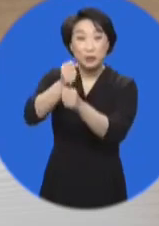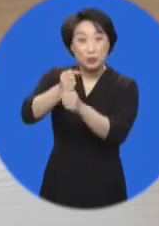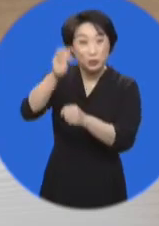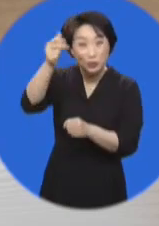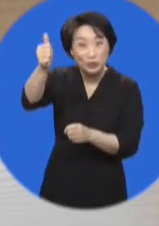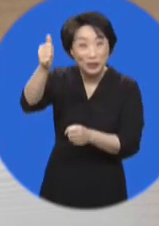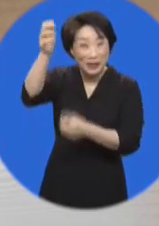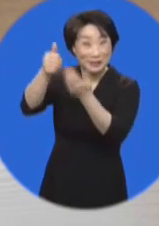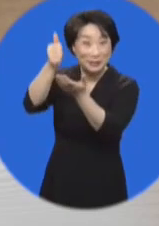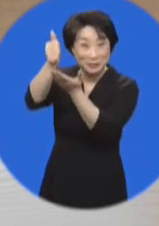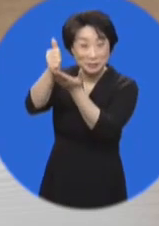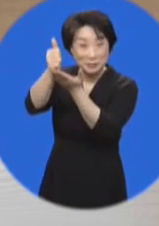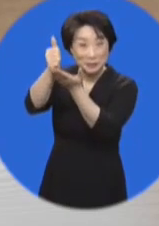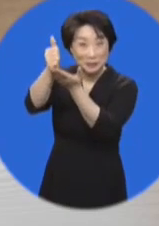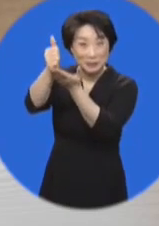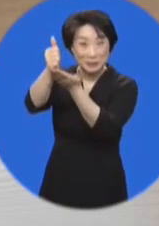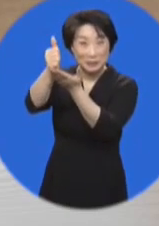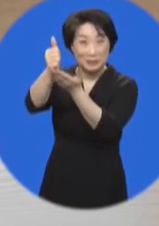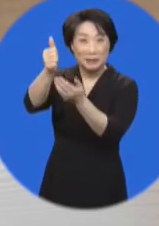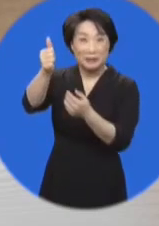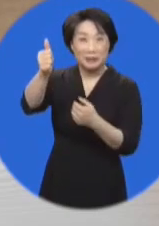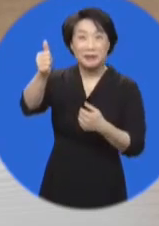창조자이신 그가,